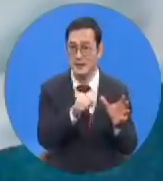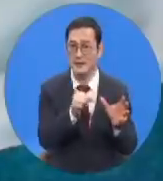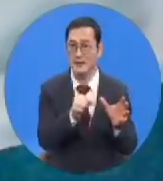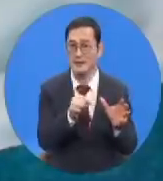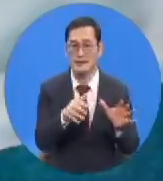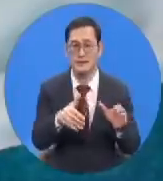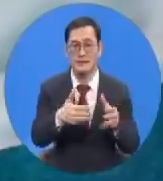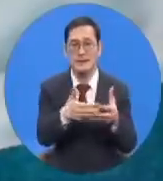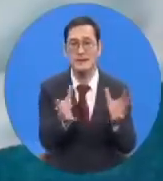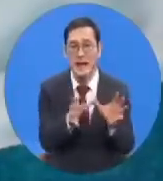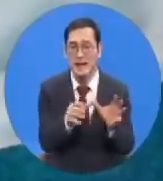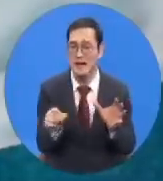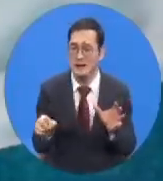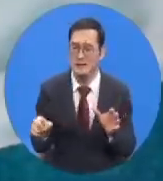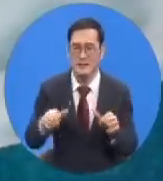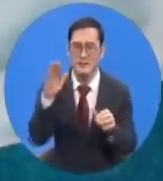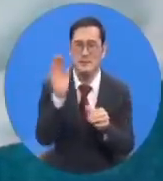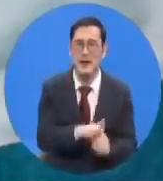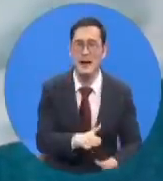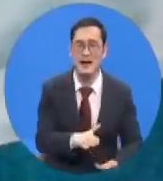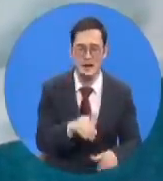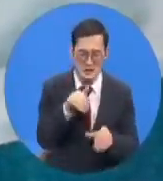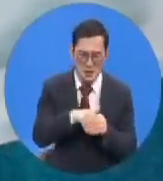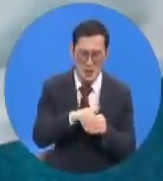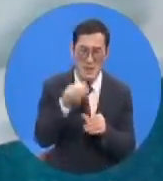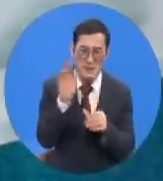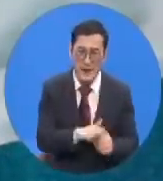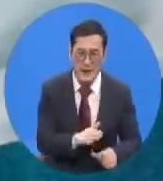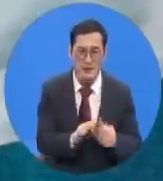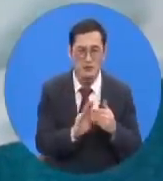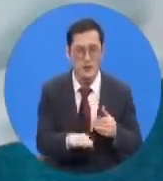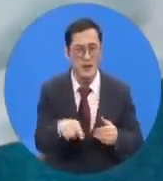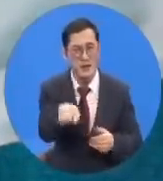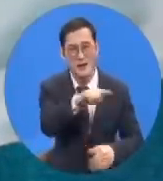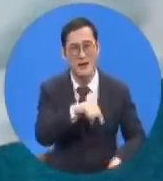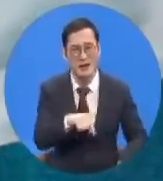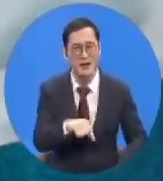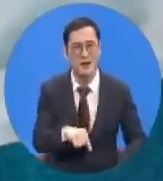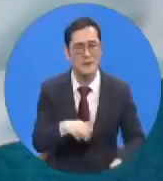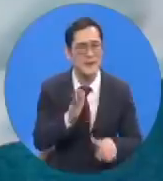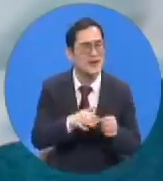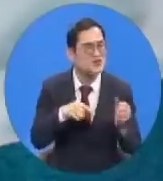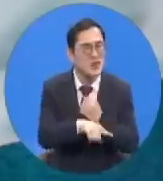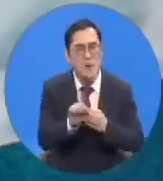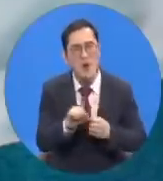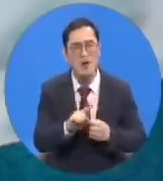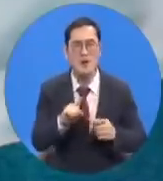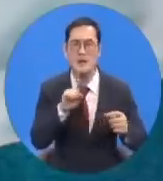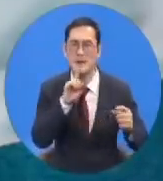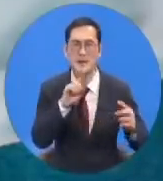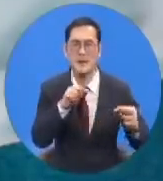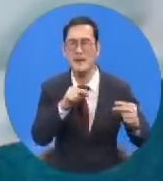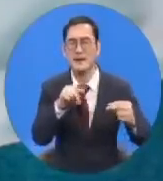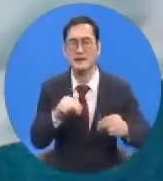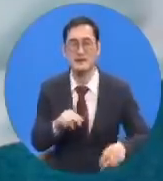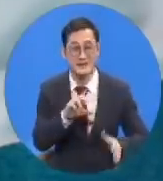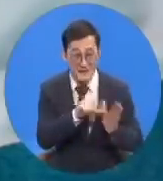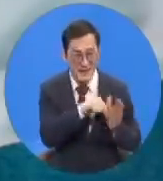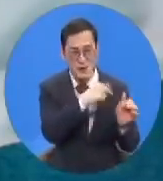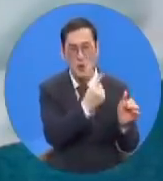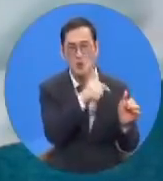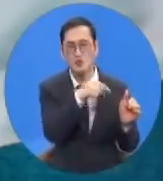분위기를 추스르는 것이 그렇게 쉽지는 않은 모양입니다. 선거 참패 원인을 두고 조국 전 장관이 또 등장을